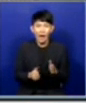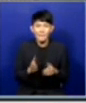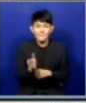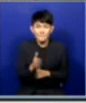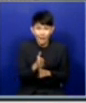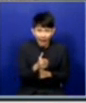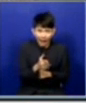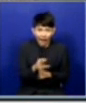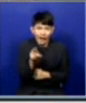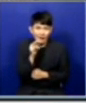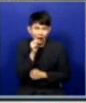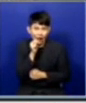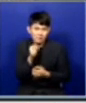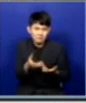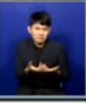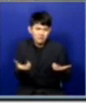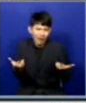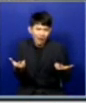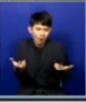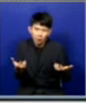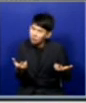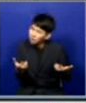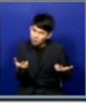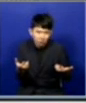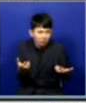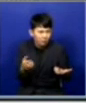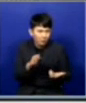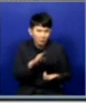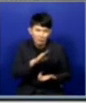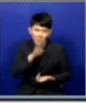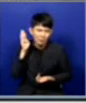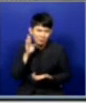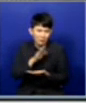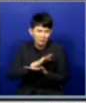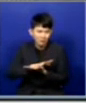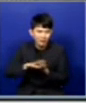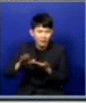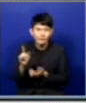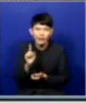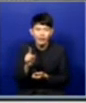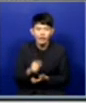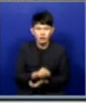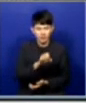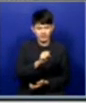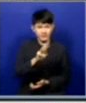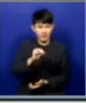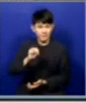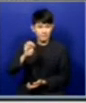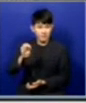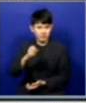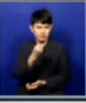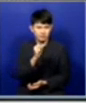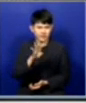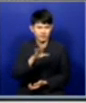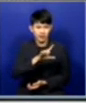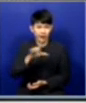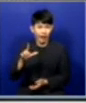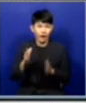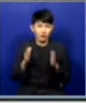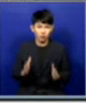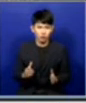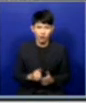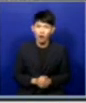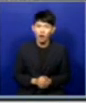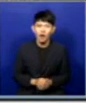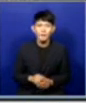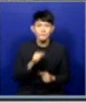แยบยลSPE มีแรงงานกว่า14ล้านคนหรือร้อยละ85ของแรงงานทั้ง